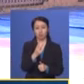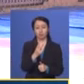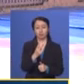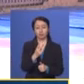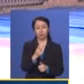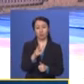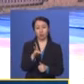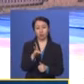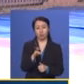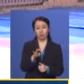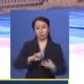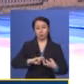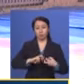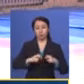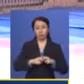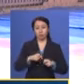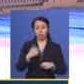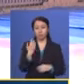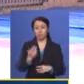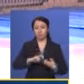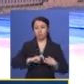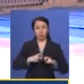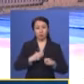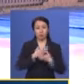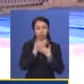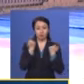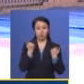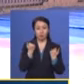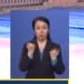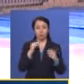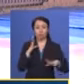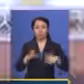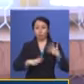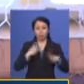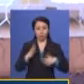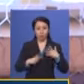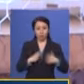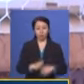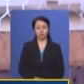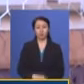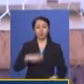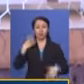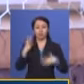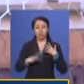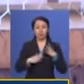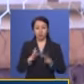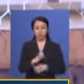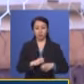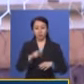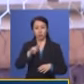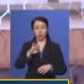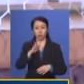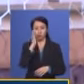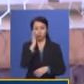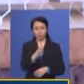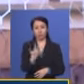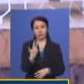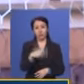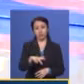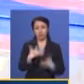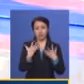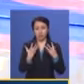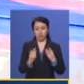А так проблем, вот с ним проблем нет. По тренировке проблем нет. Тренировочные сборы в городе Щучинск продлятся 30